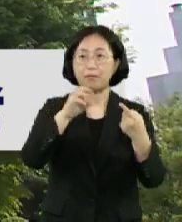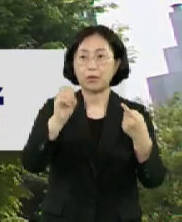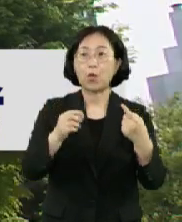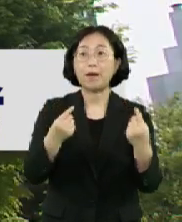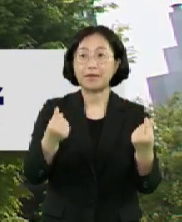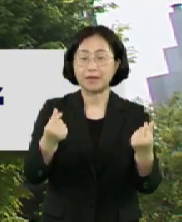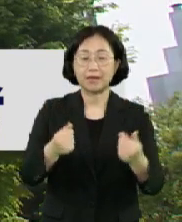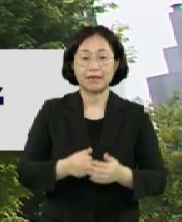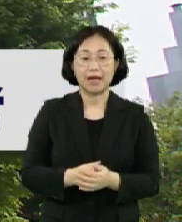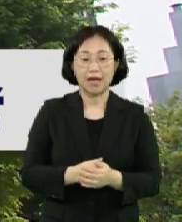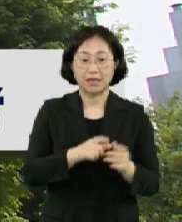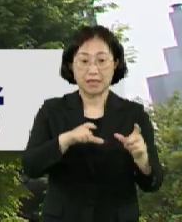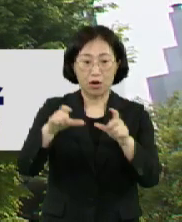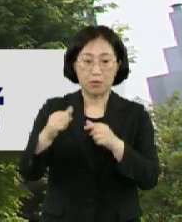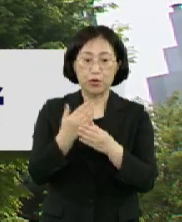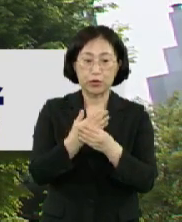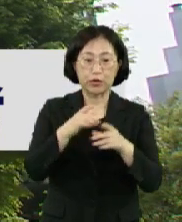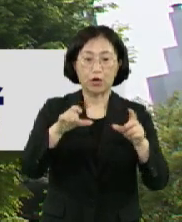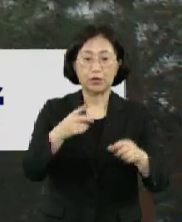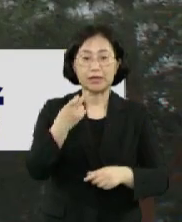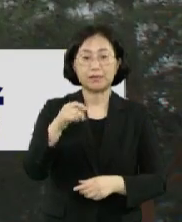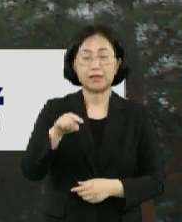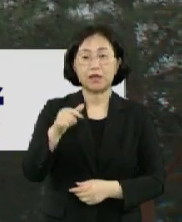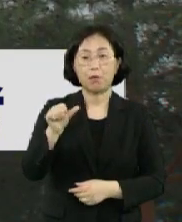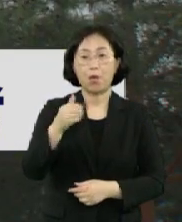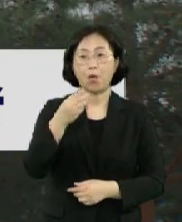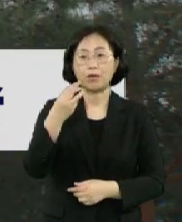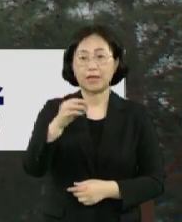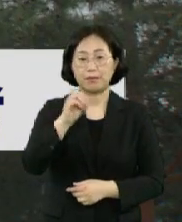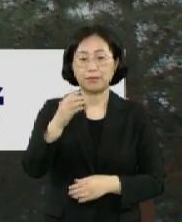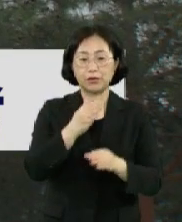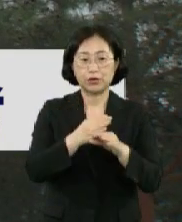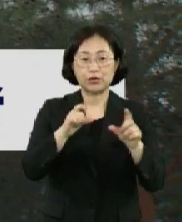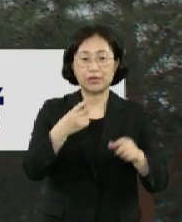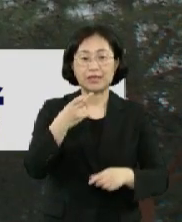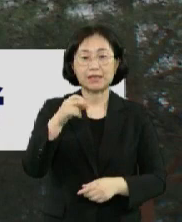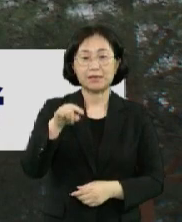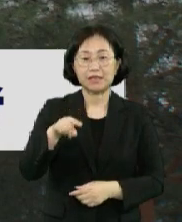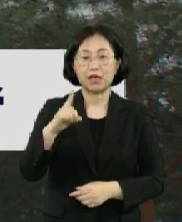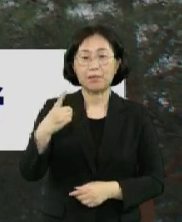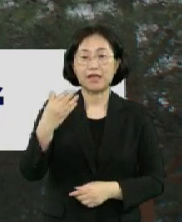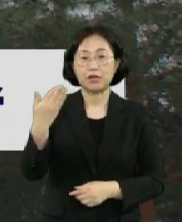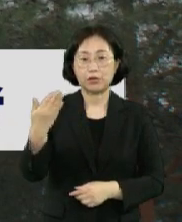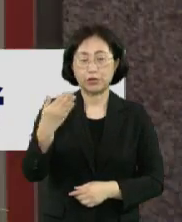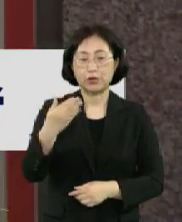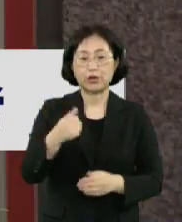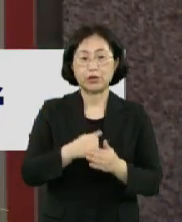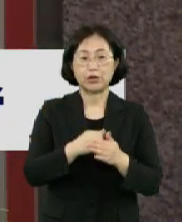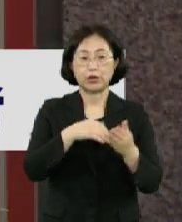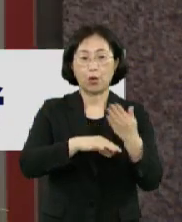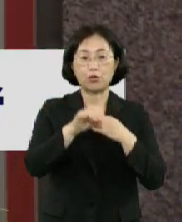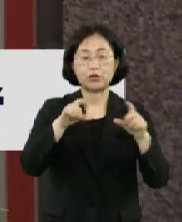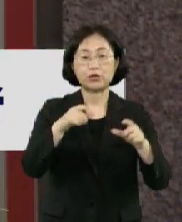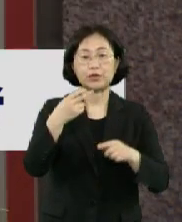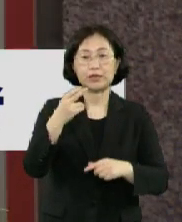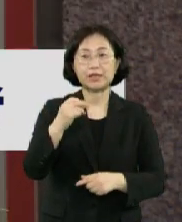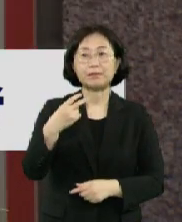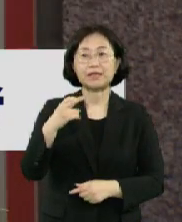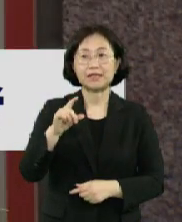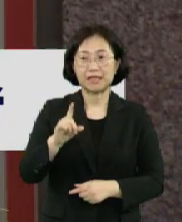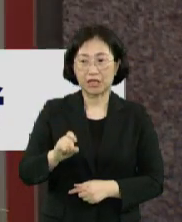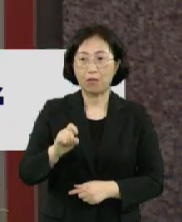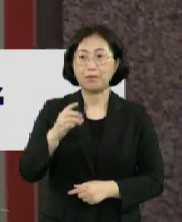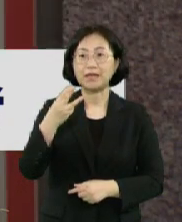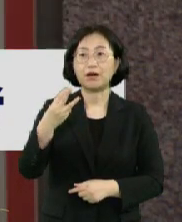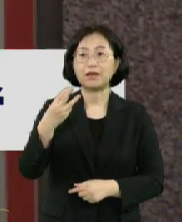비슷한 수준이며 지역별로는 유성구 12.53, 중구 11.19, 동구 10.03%